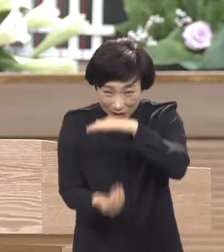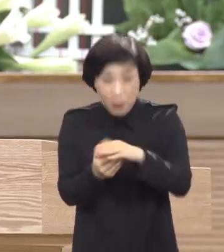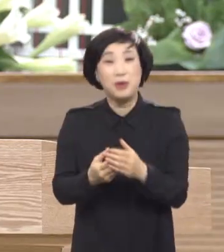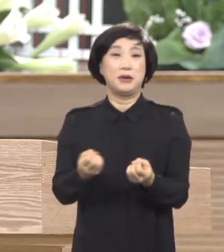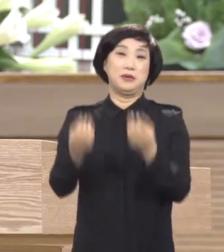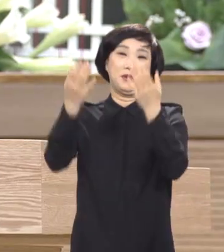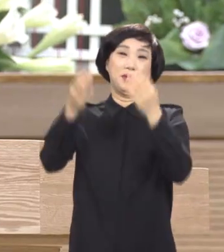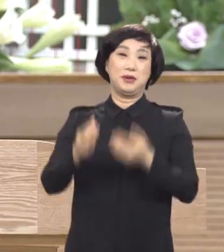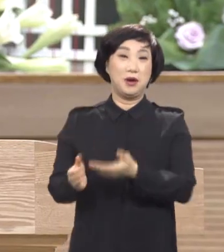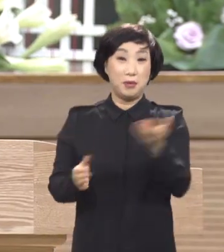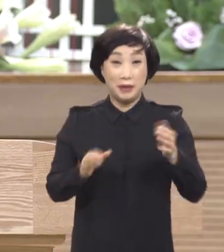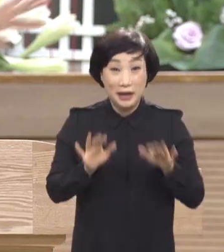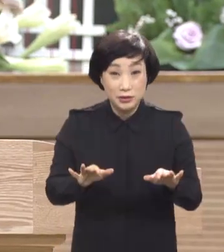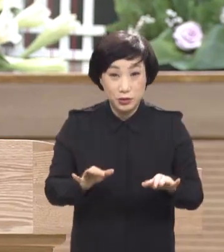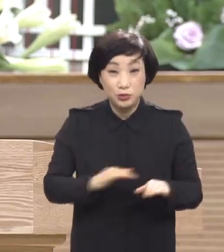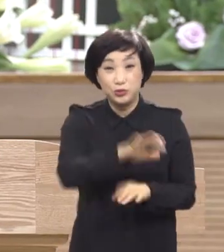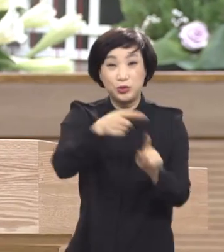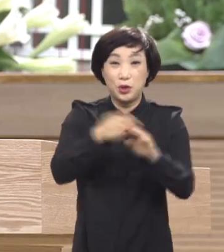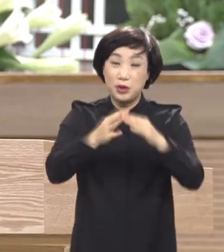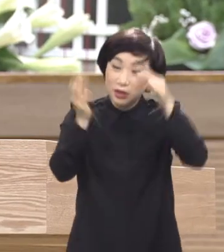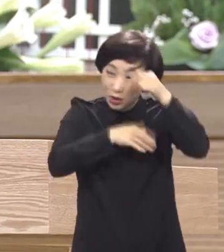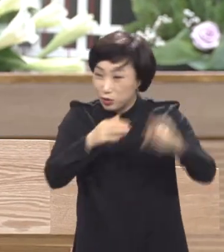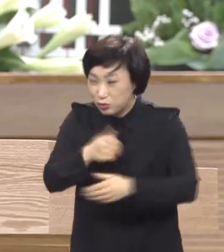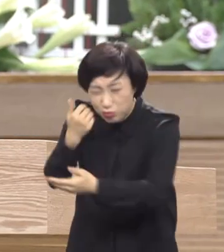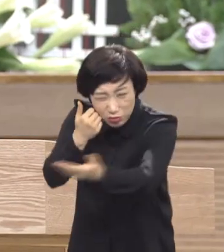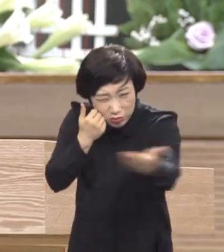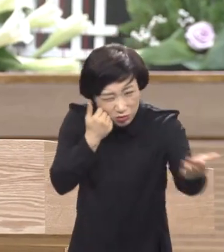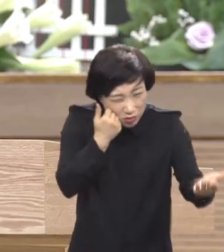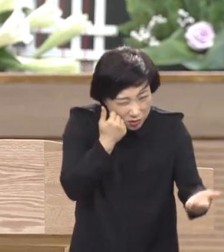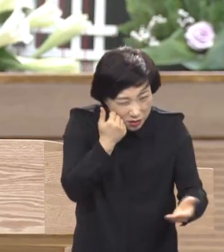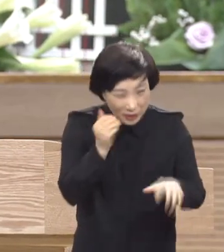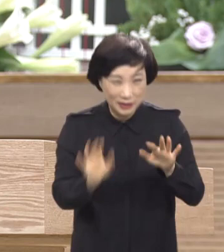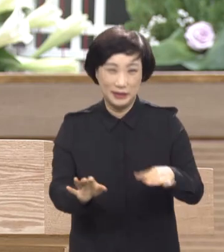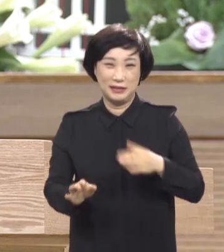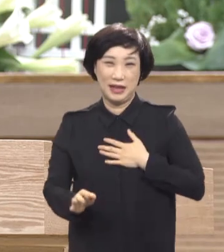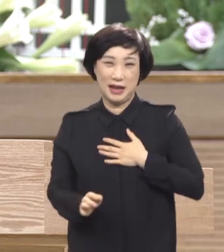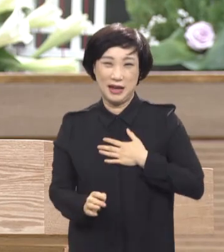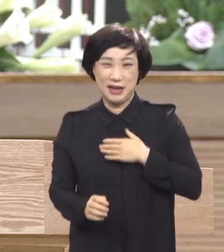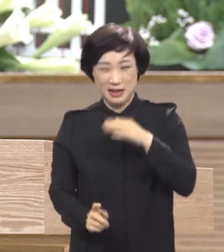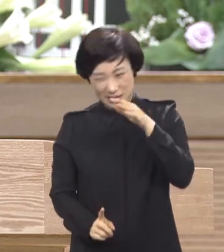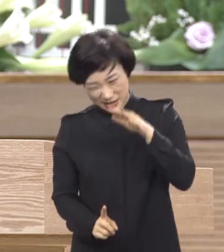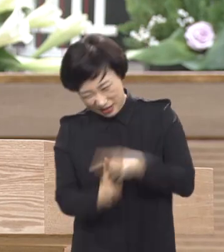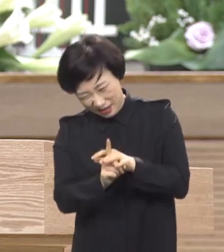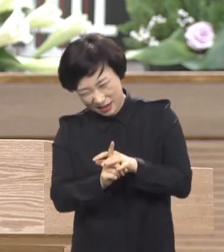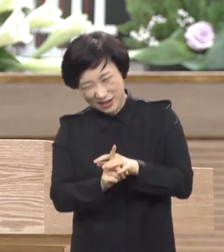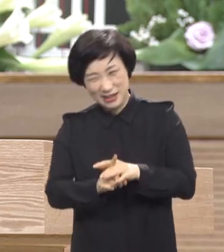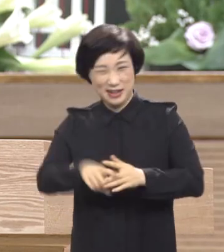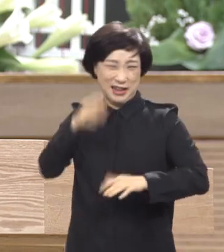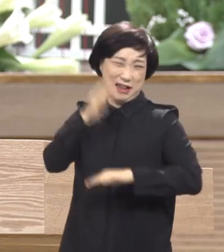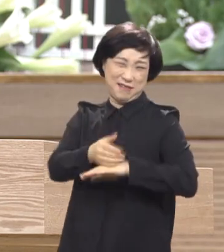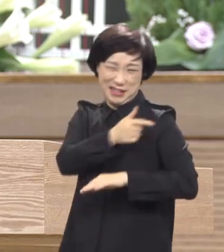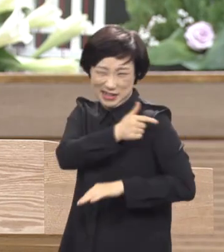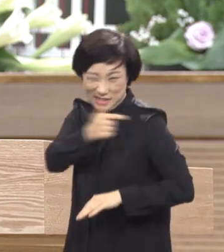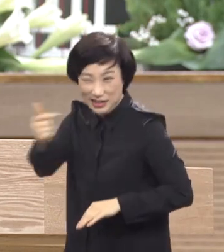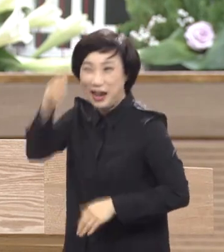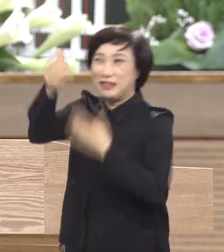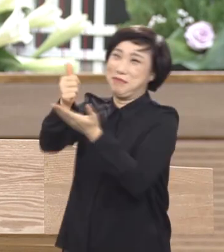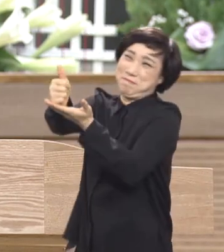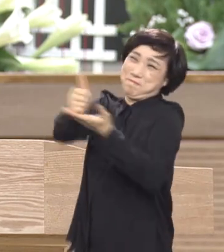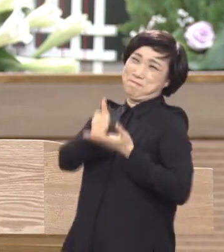이번에 우리 교회 모든 사람보다 내가 가장 감사를 많이 해서 하나님을